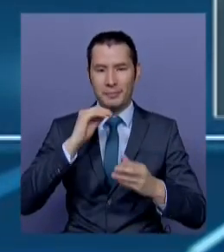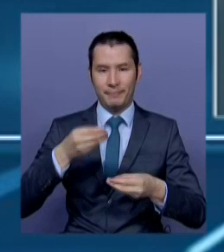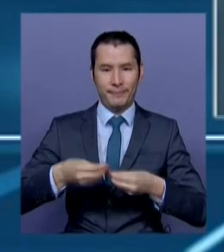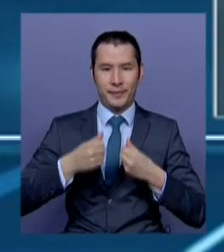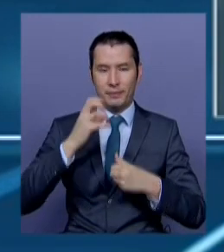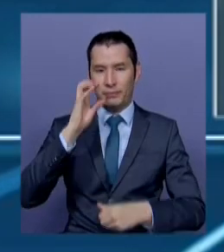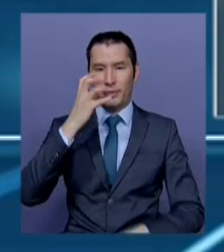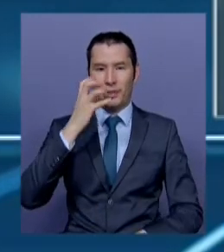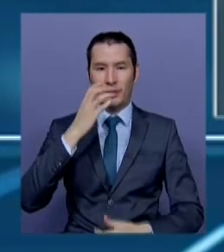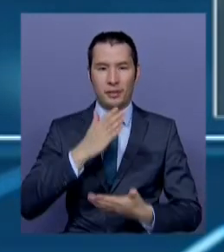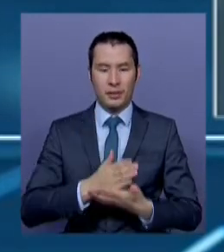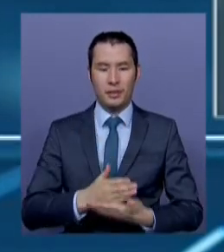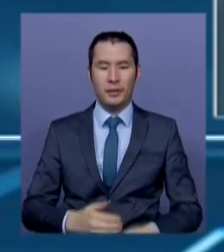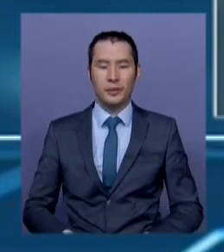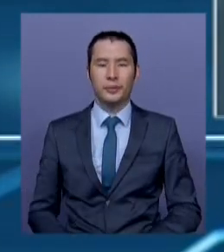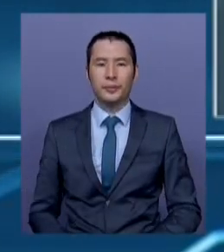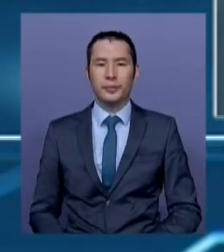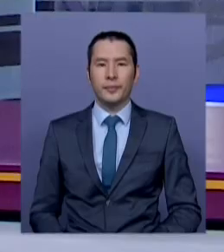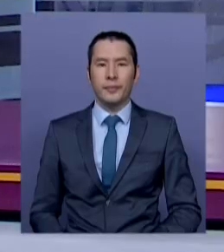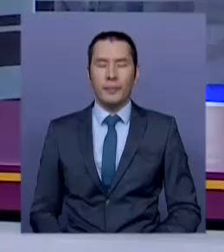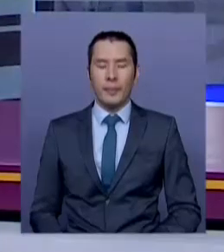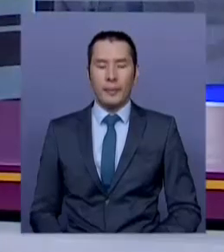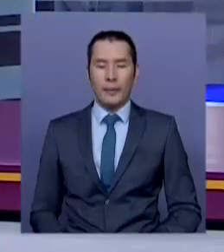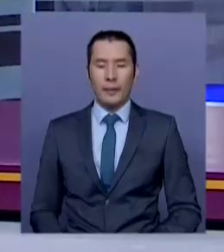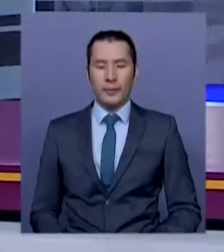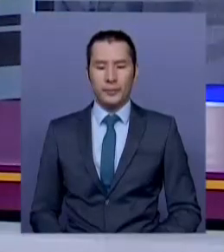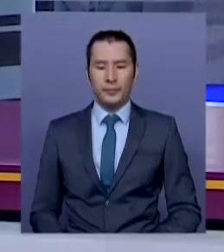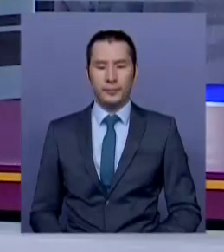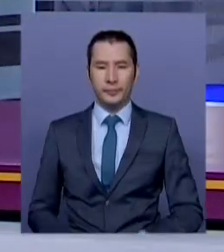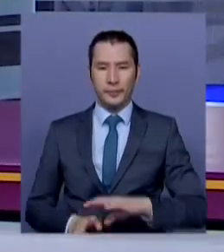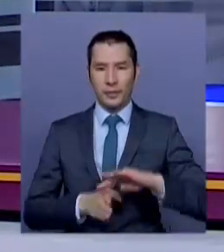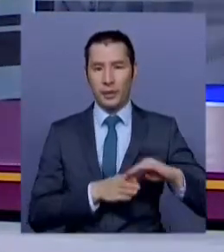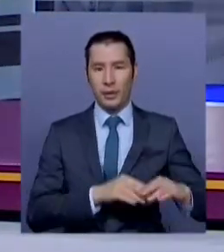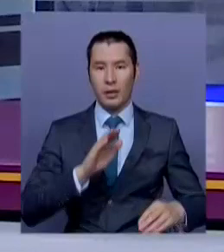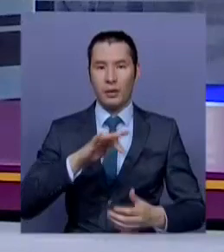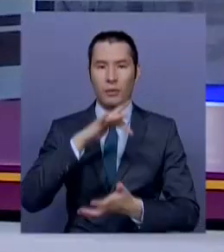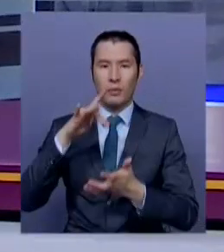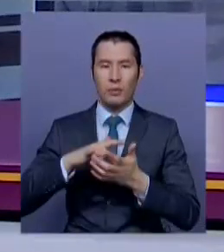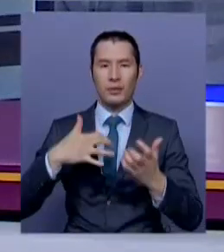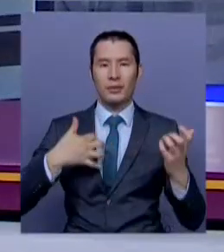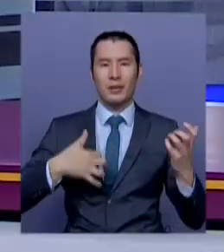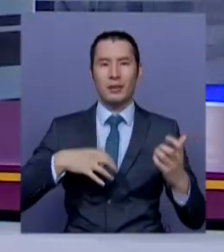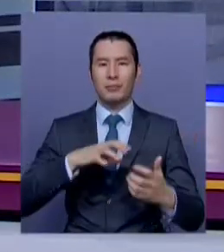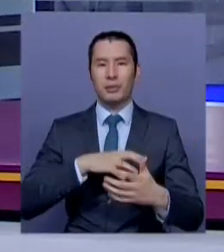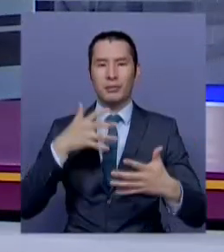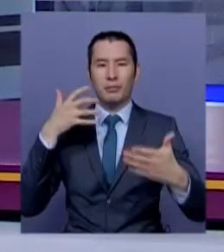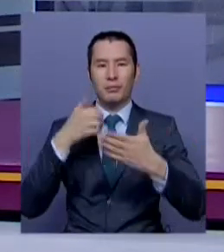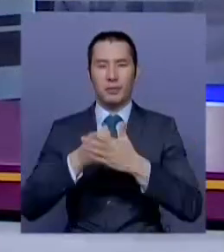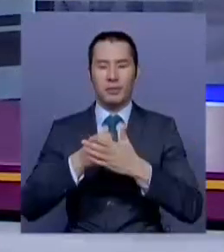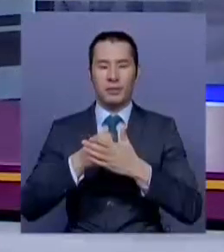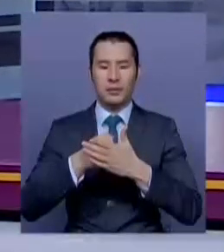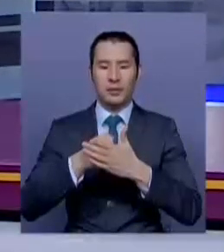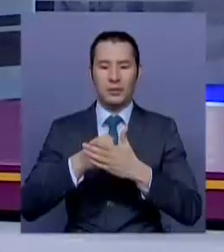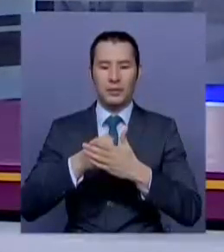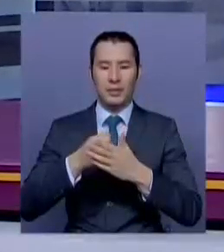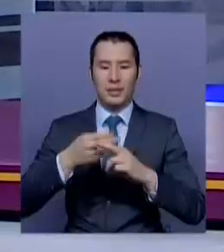кезінде қолданылатын өзге де айла бұйымдар алынды. Ал Таразда көлік апатынан зардап шеккен отбасы көмек